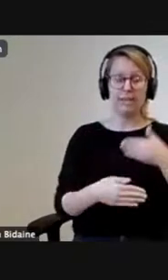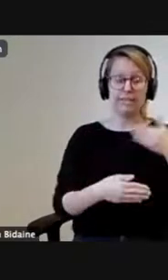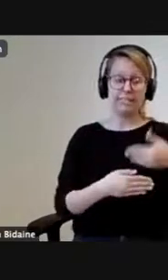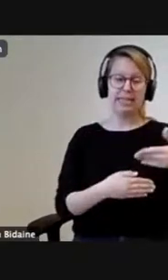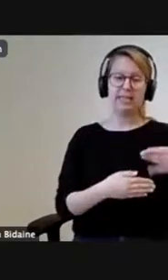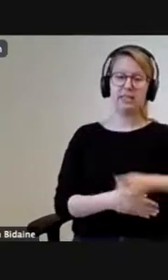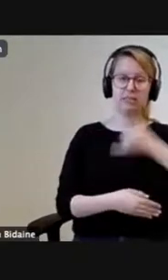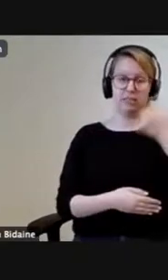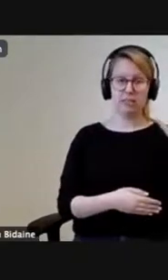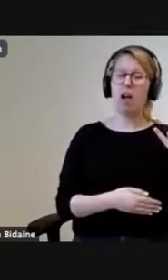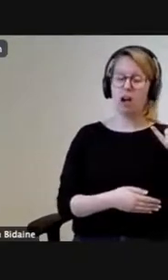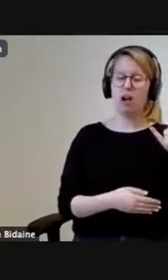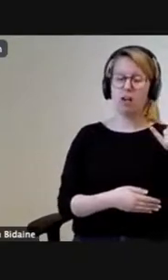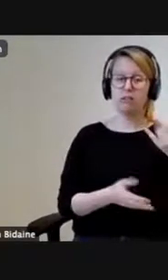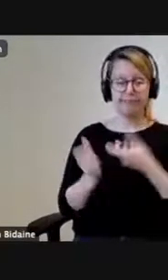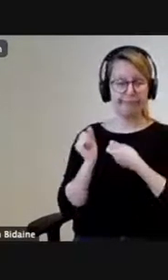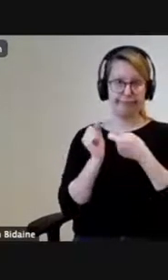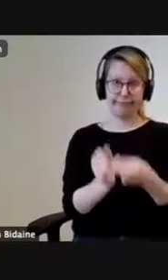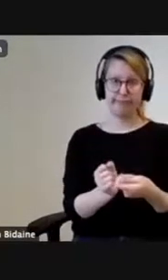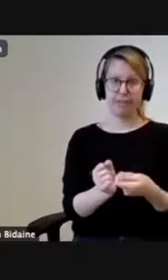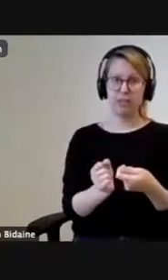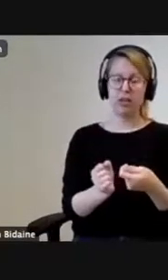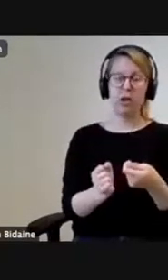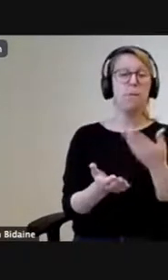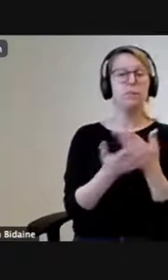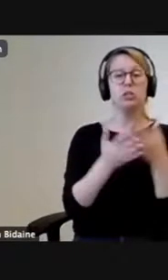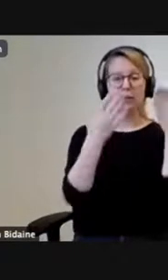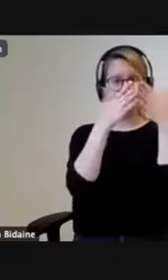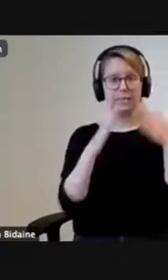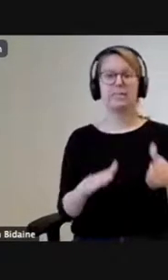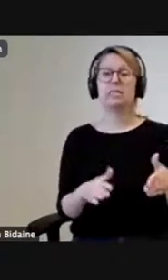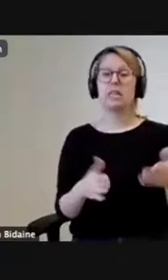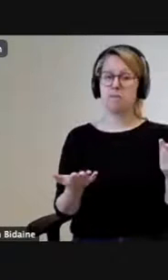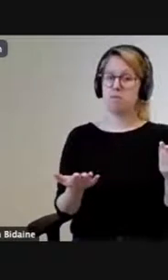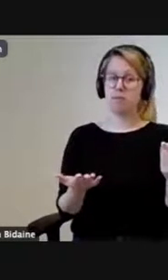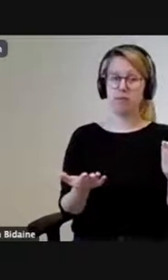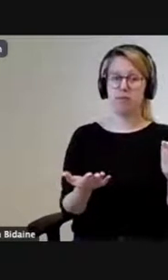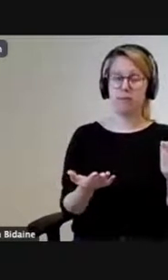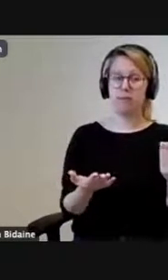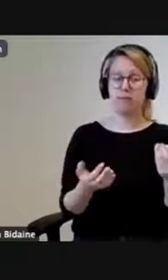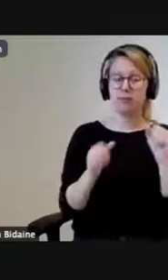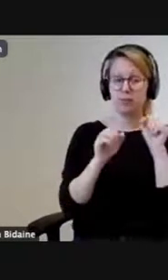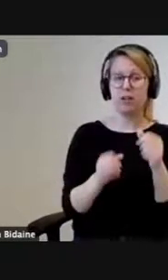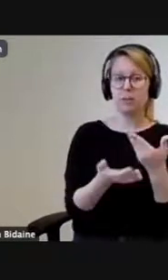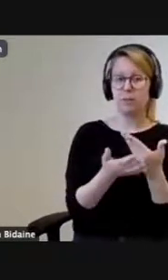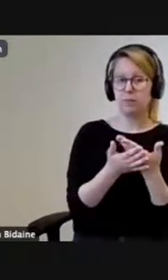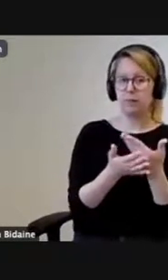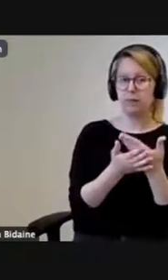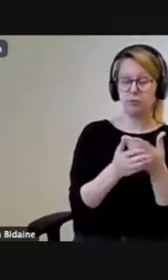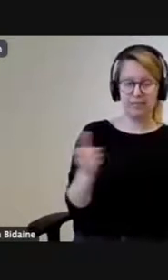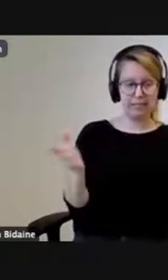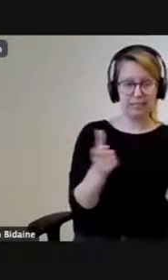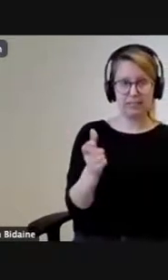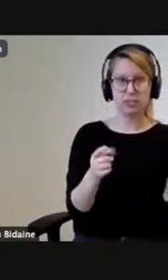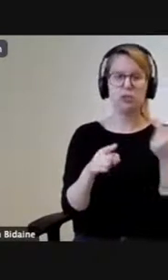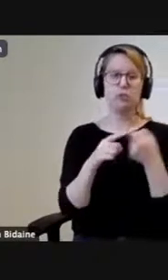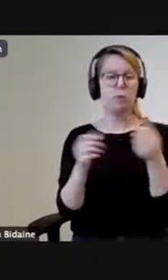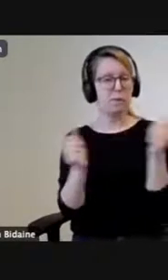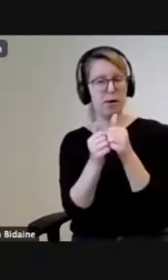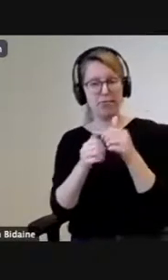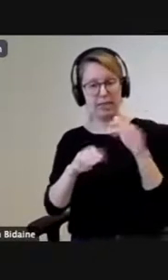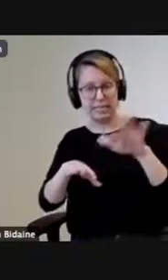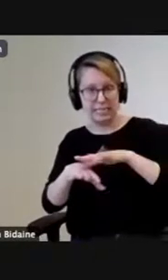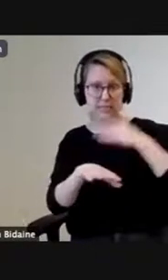décembre et qui sensibilise aussi l'ensemble des partenaires à ce qui peut être fait au-delà